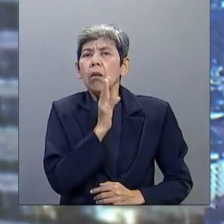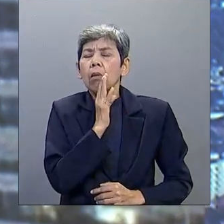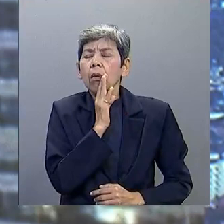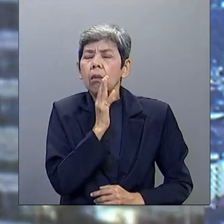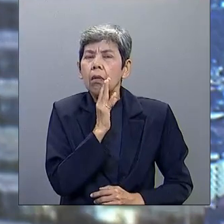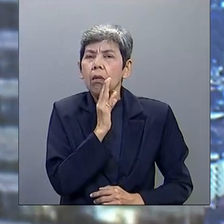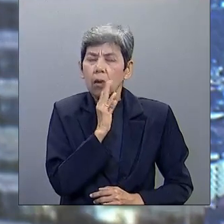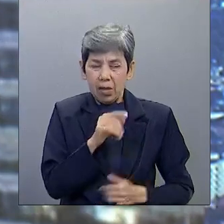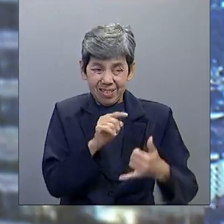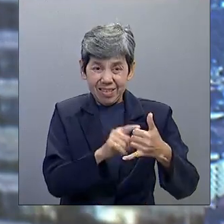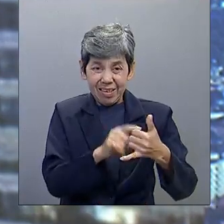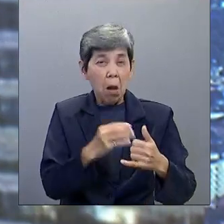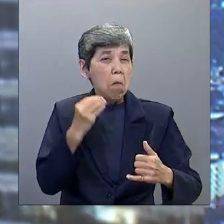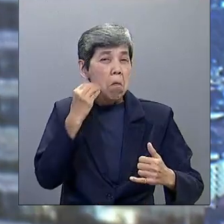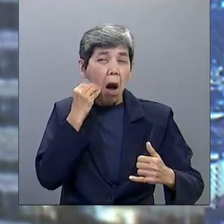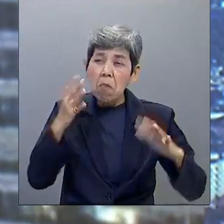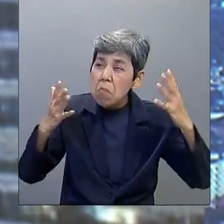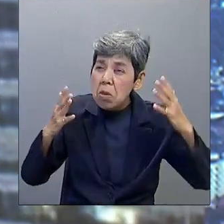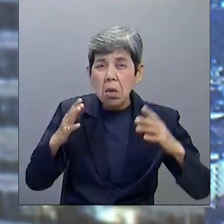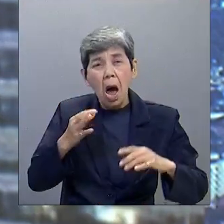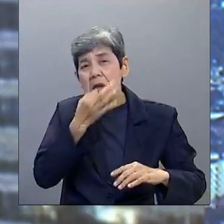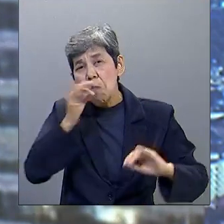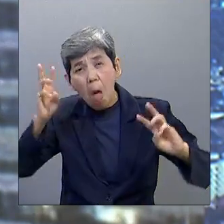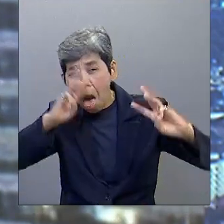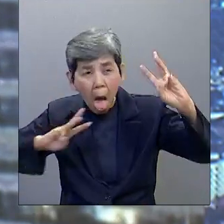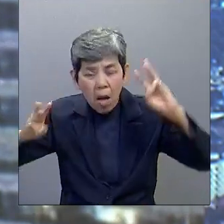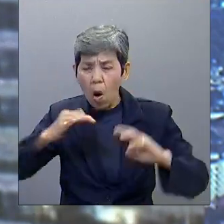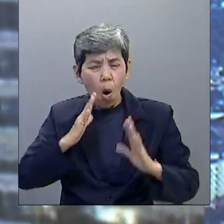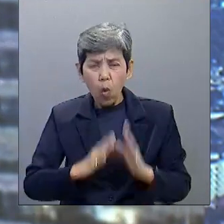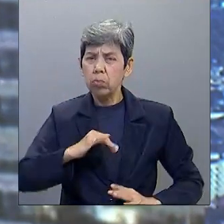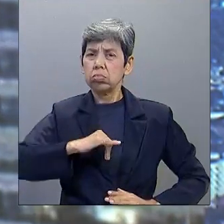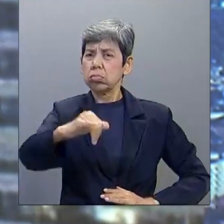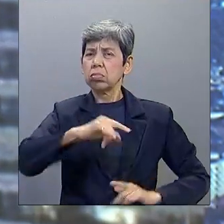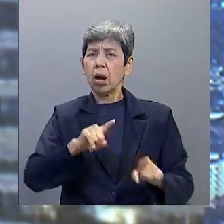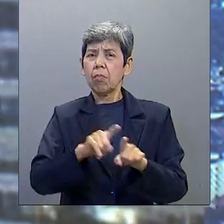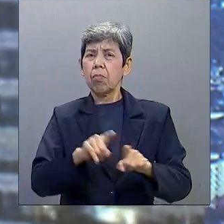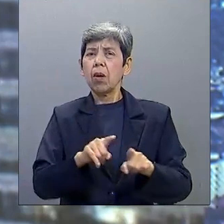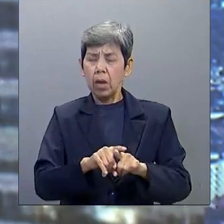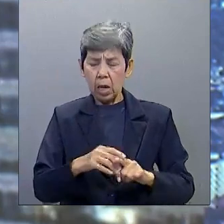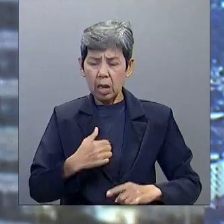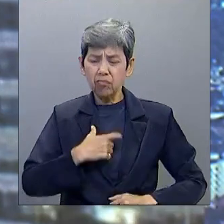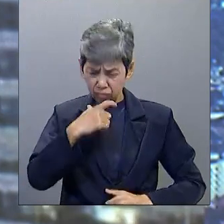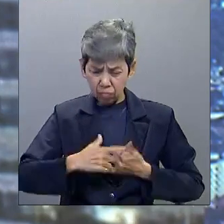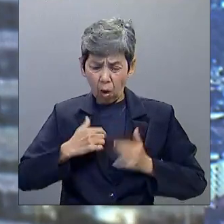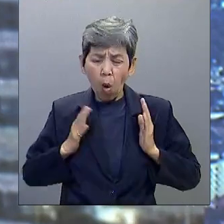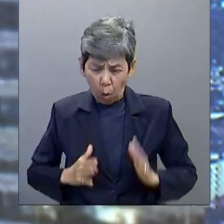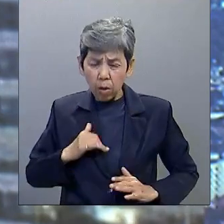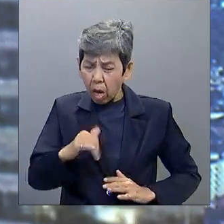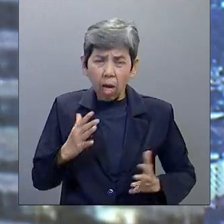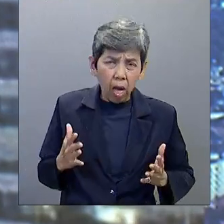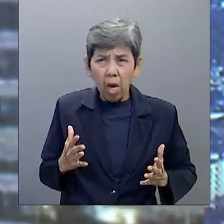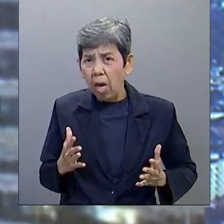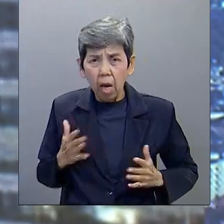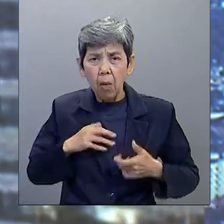งว่าคนเร่ร่อนคนไร้บ้านต้องการอะไรคือเขาเป็นคนเหมือนเราต้องการการยอมรับการมีตัวตนหรือการมองเห็นแต่ว่